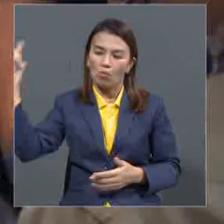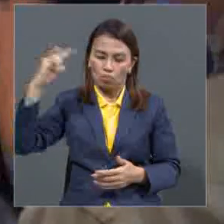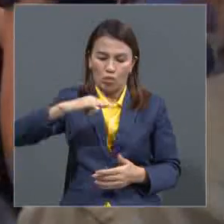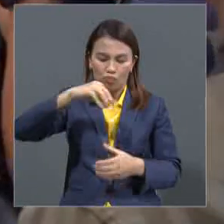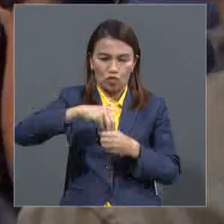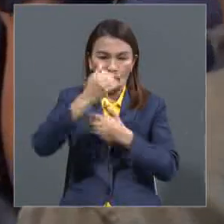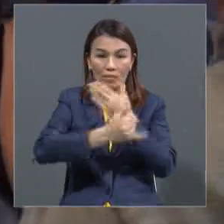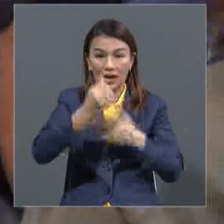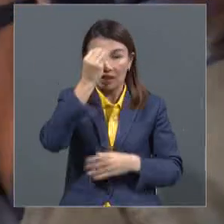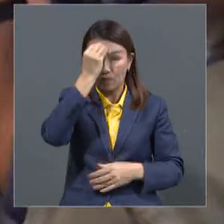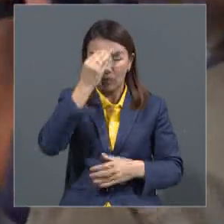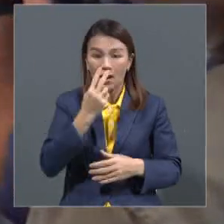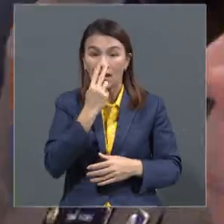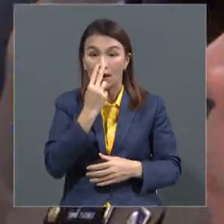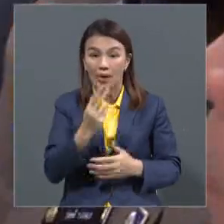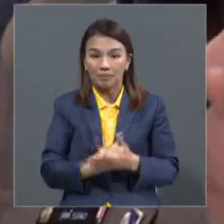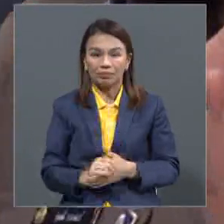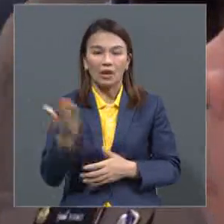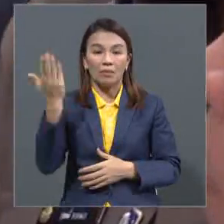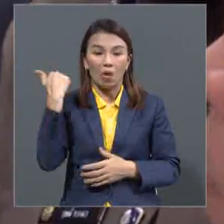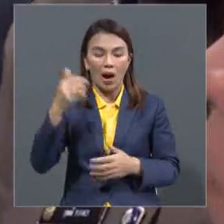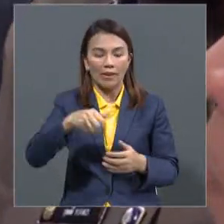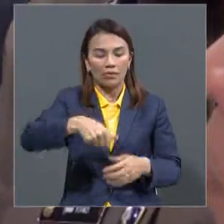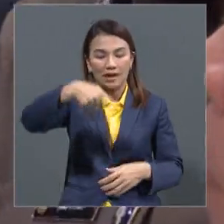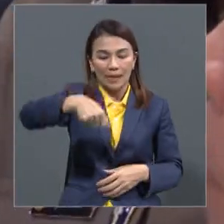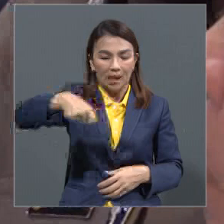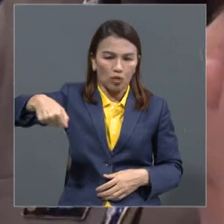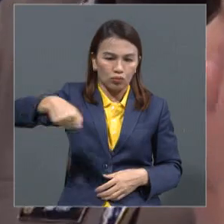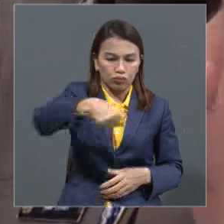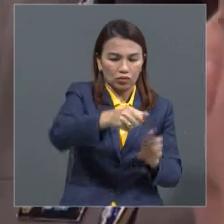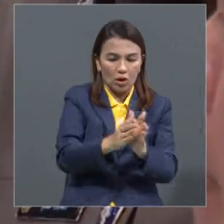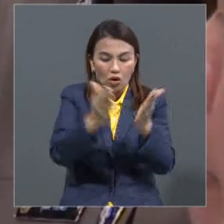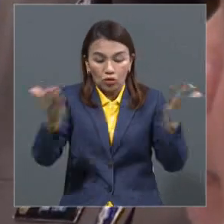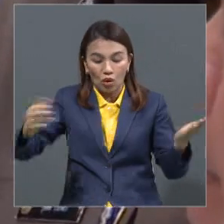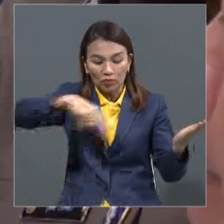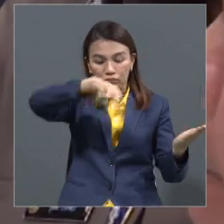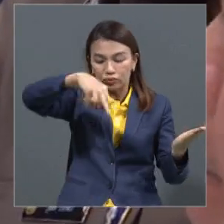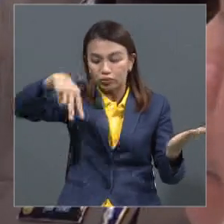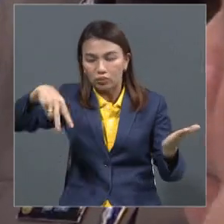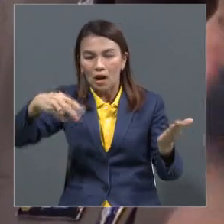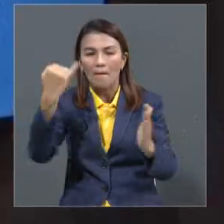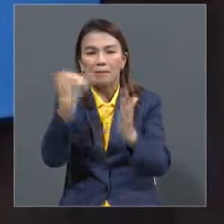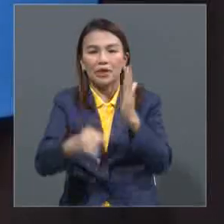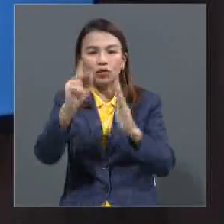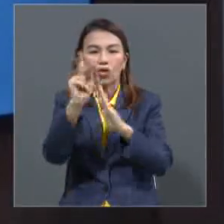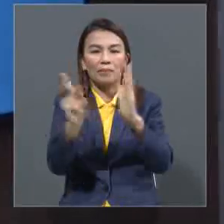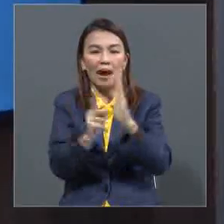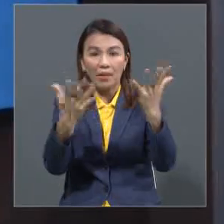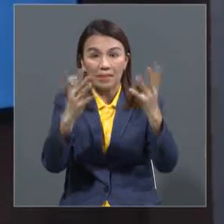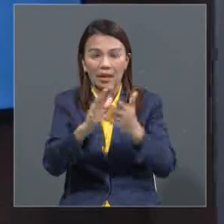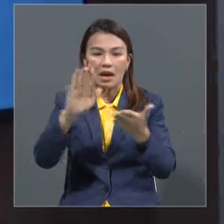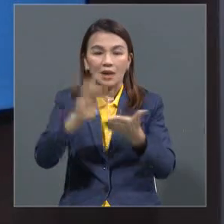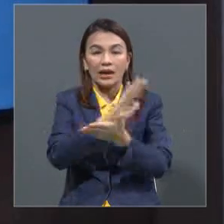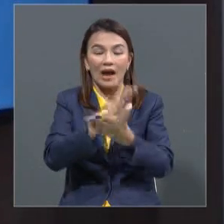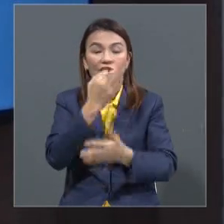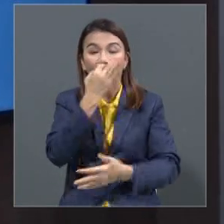8ใบมีภาพข่าวตั้งแต่เมื่อคืนนี้ว่านำไปตรวจสอบนะครับตรวจสอบเรียบร้อยไม่พบสิ่งผิดกฎหมายเลยมีเอกสารการฟ้องร้อง